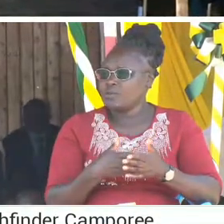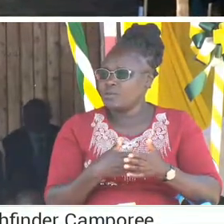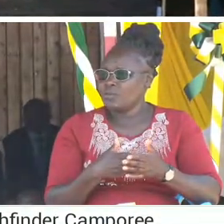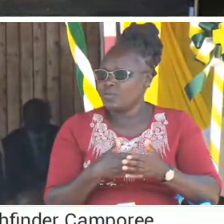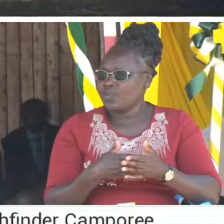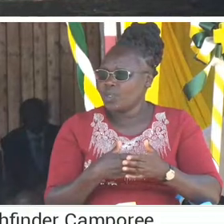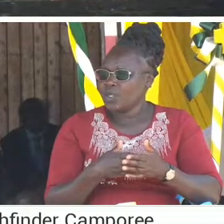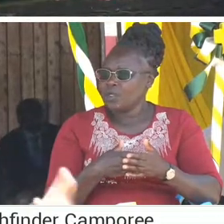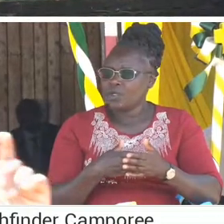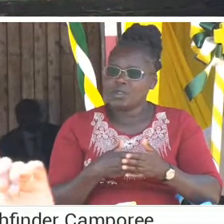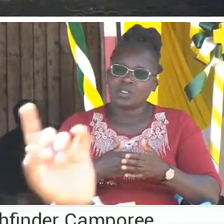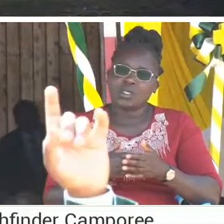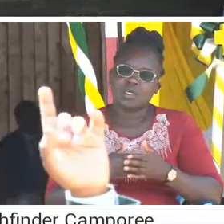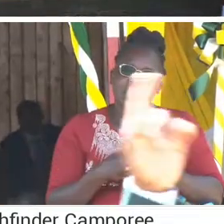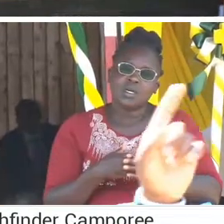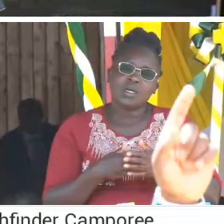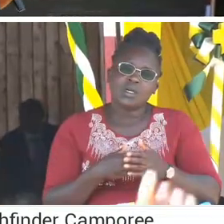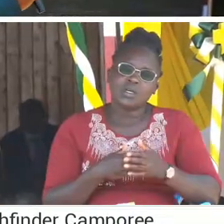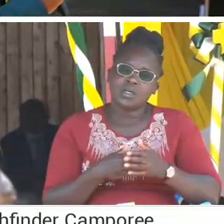pungufu,